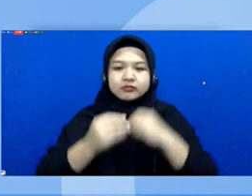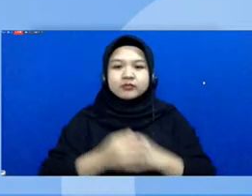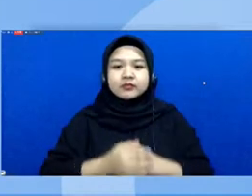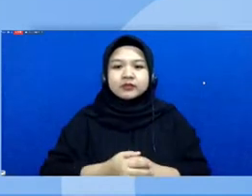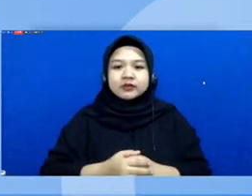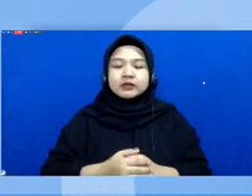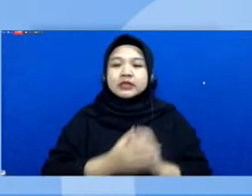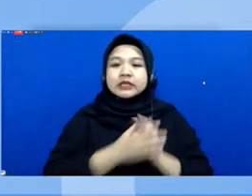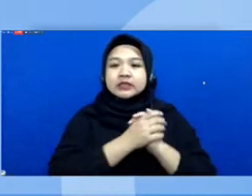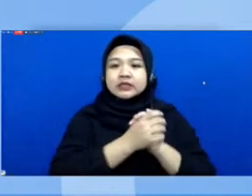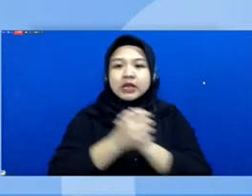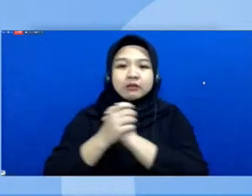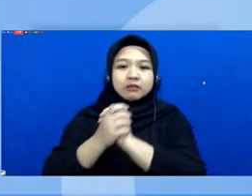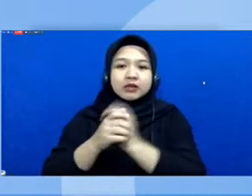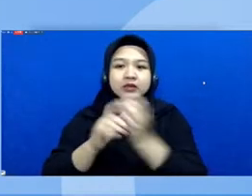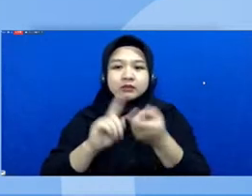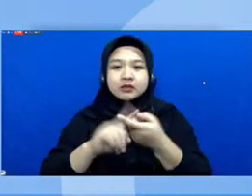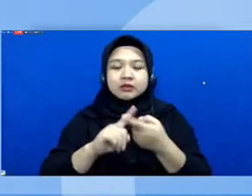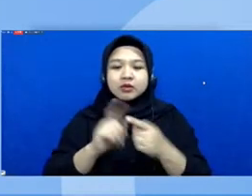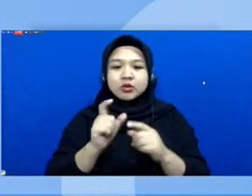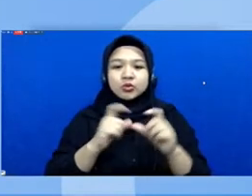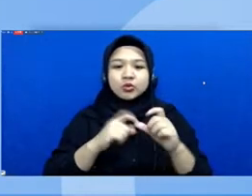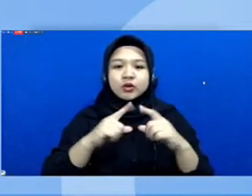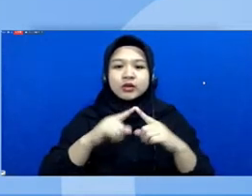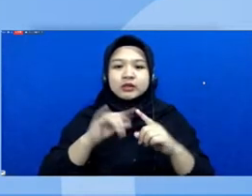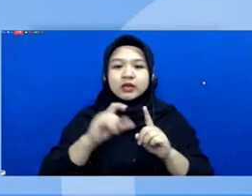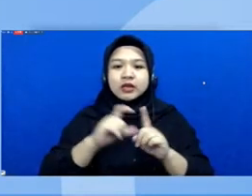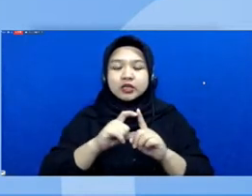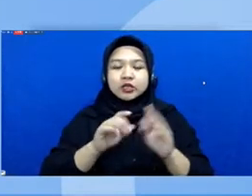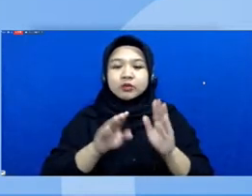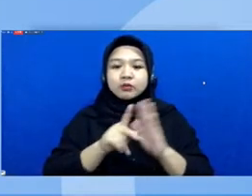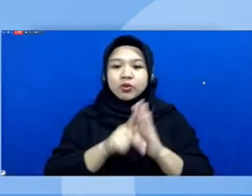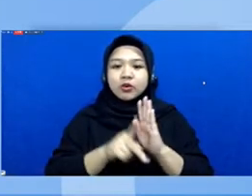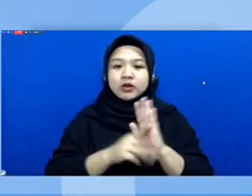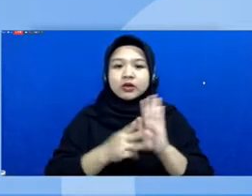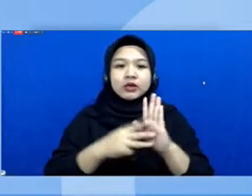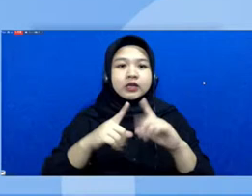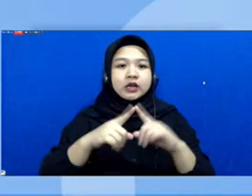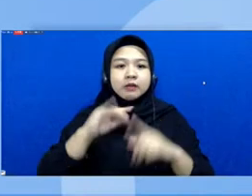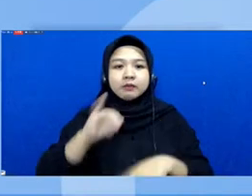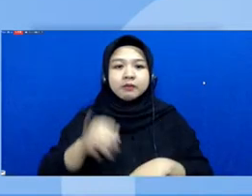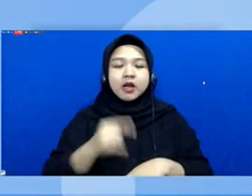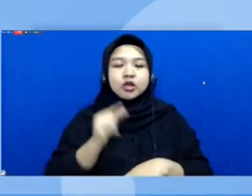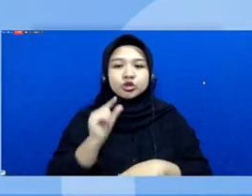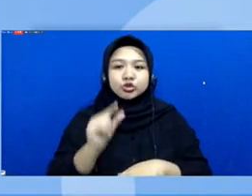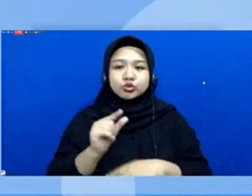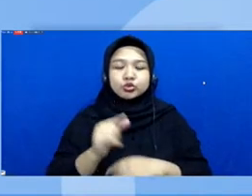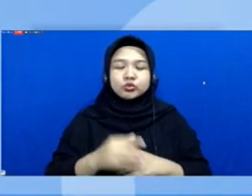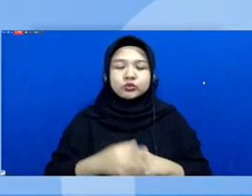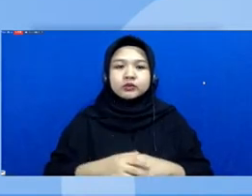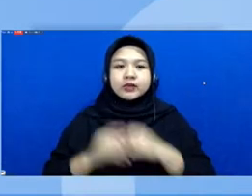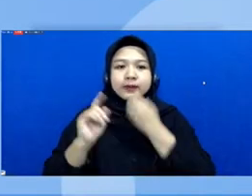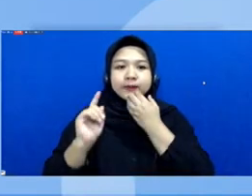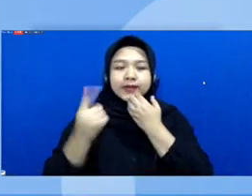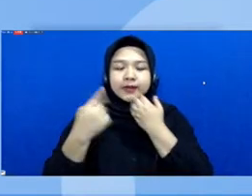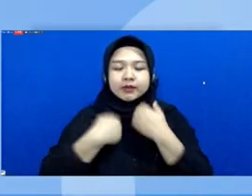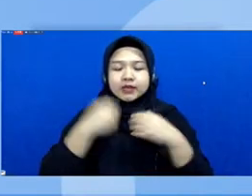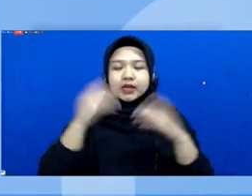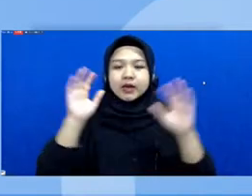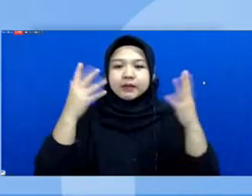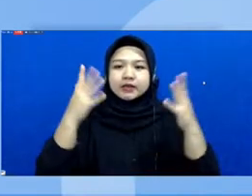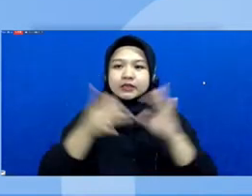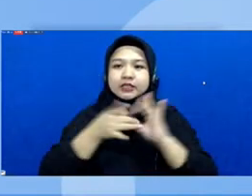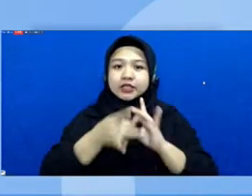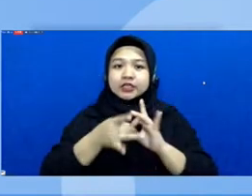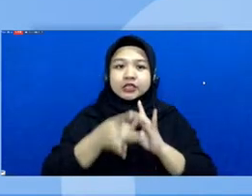kepada rekan-rekan saya dari USAID dan Program Maju. Tentunya pertama-tama saya apresiasi sekali kerjasama